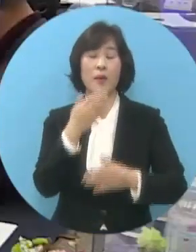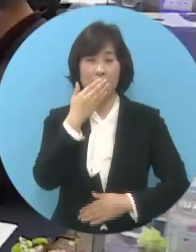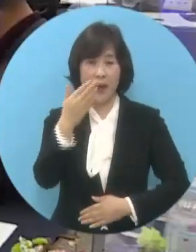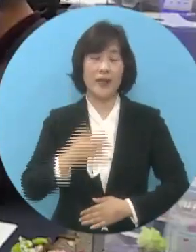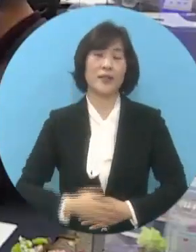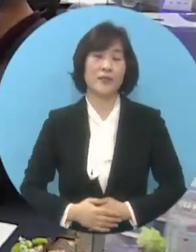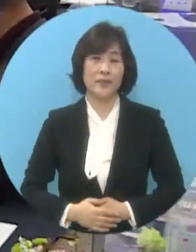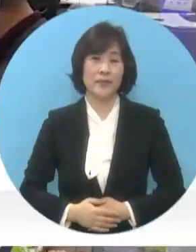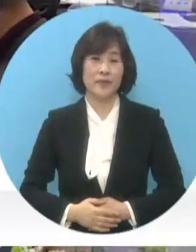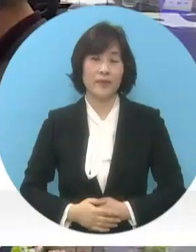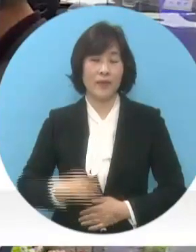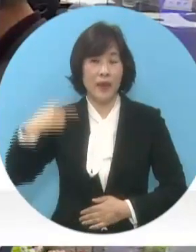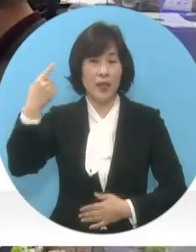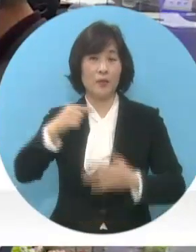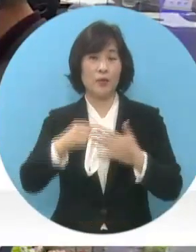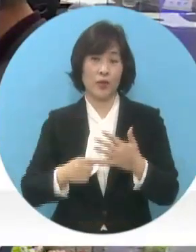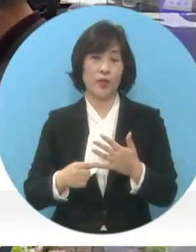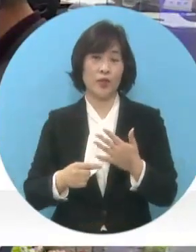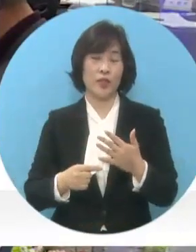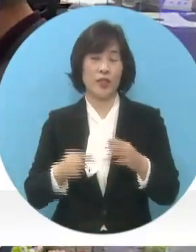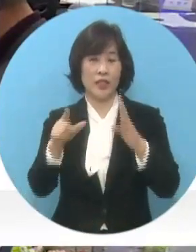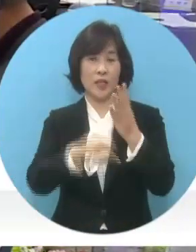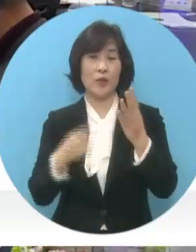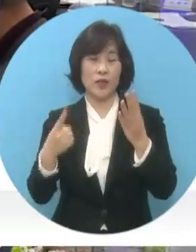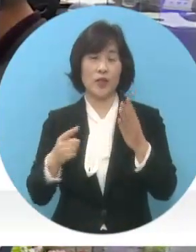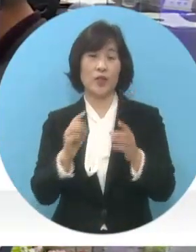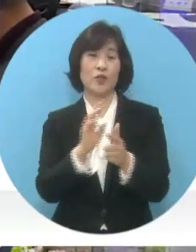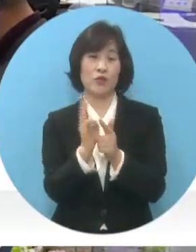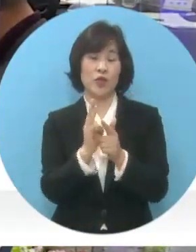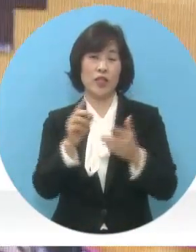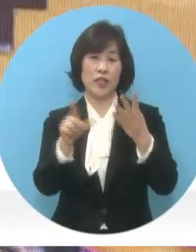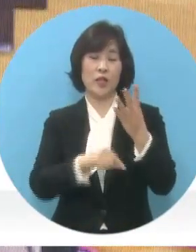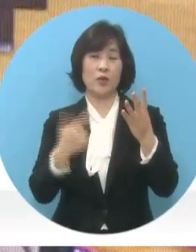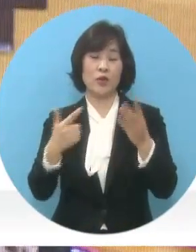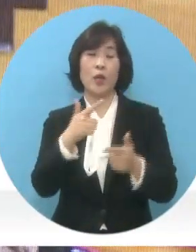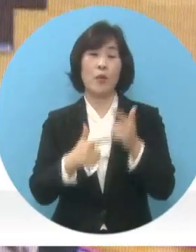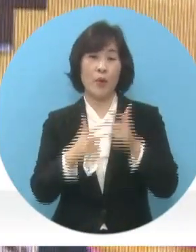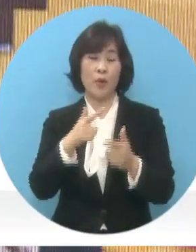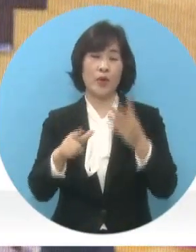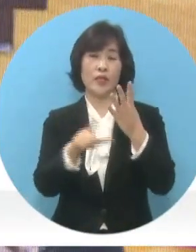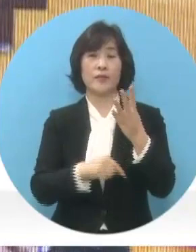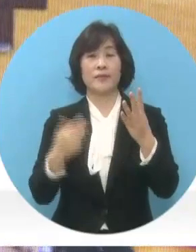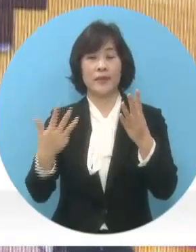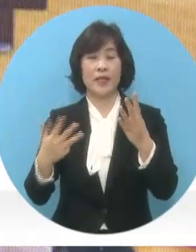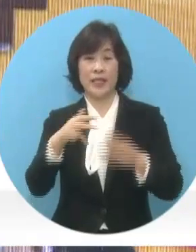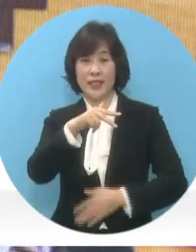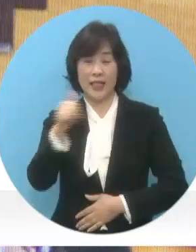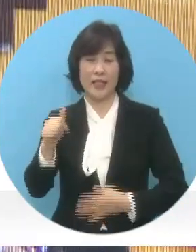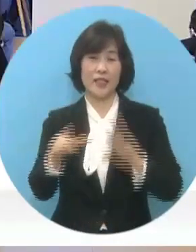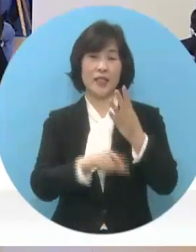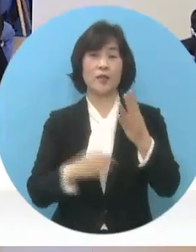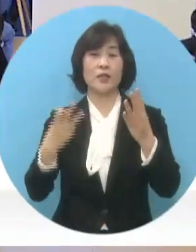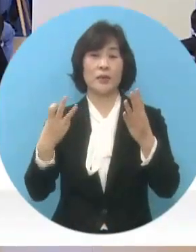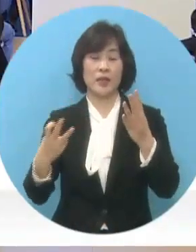가능합니다. 이어지는 도민과의 대화는 4월 1일 구례, 4월 6일 목포, 4월 8일 장흥,